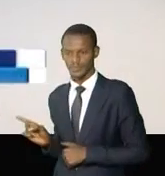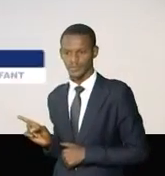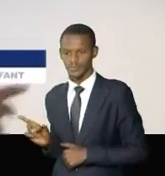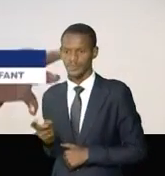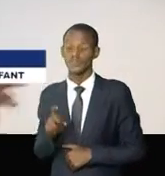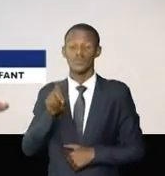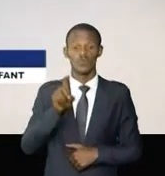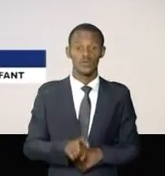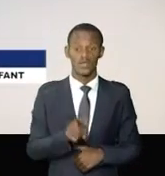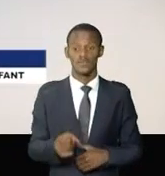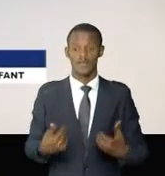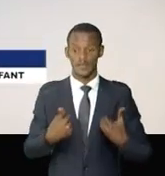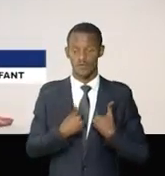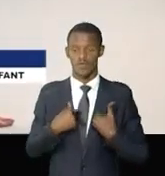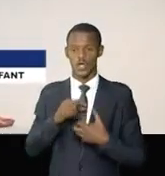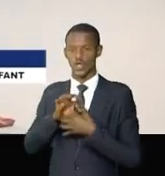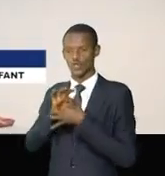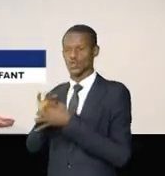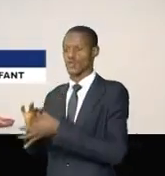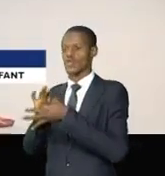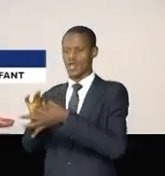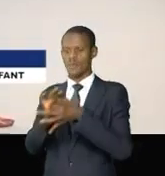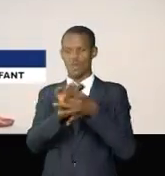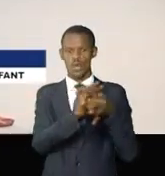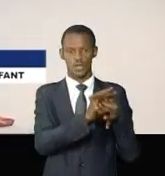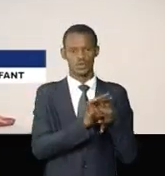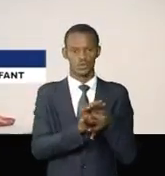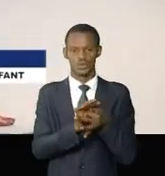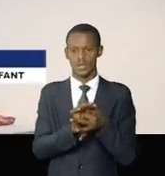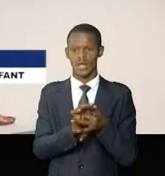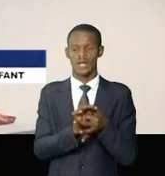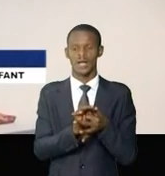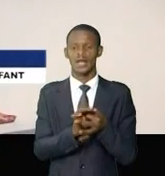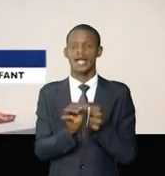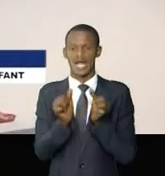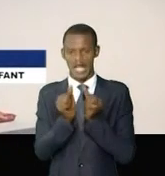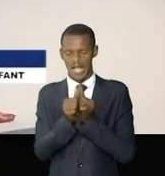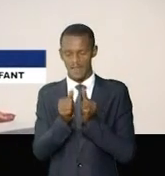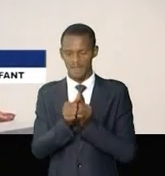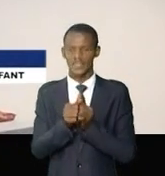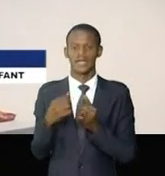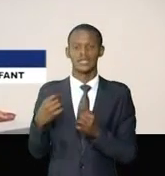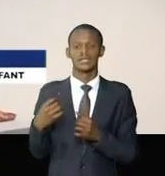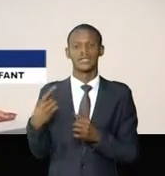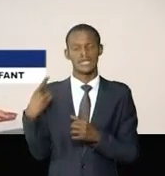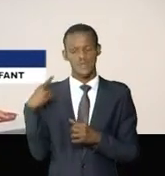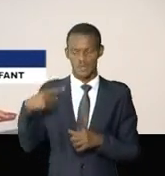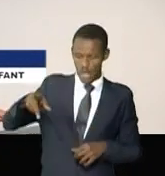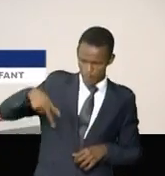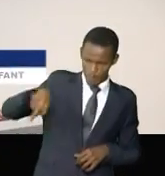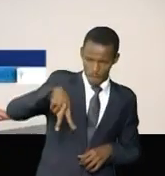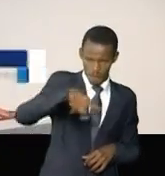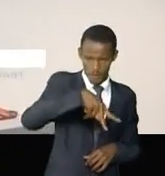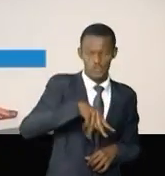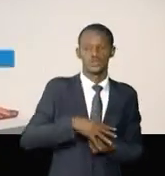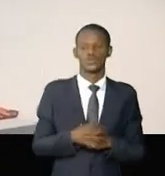avec les élus au niveau national. Je pense que dans les jours à venir, nous pouvons espérer effectivement l'accroissement des élus au